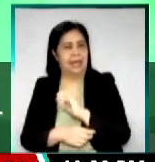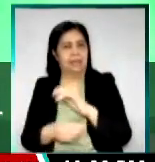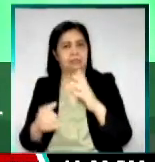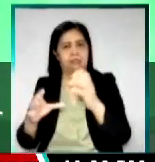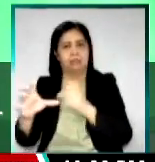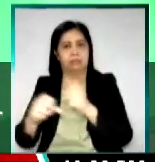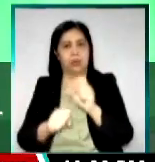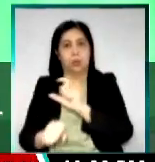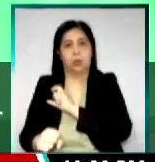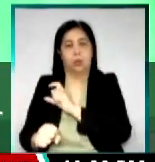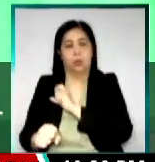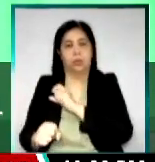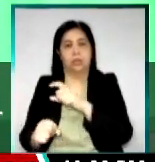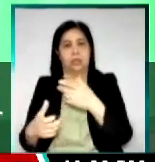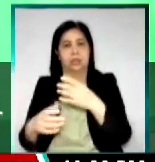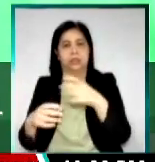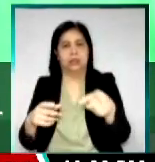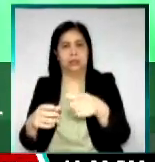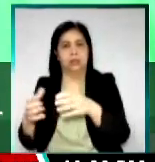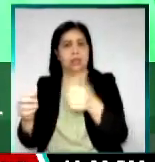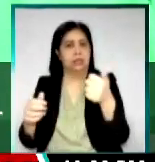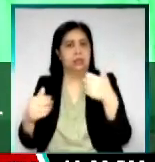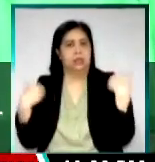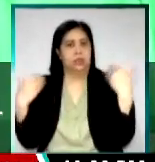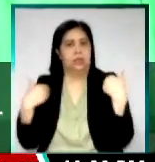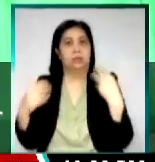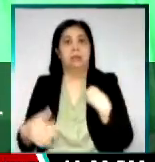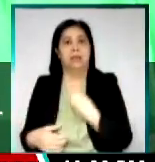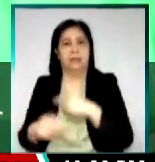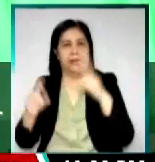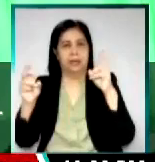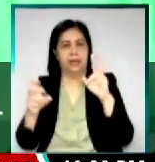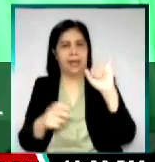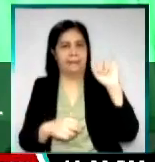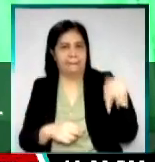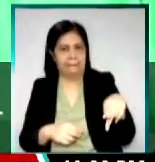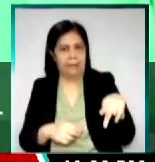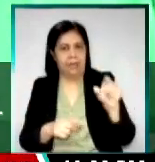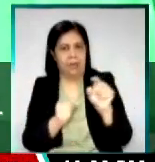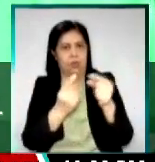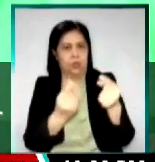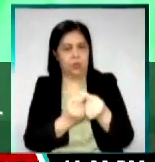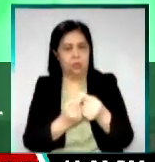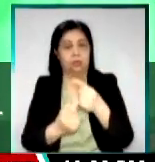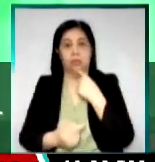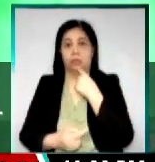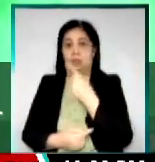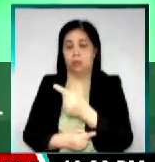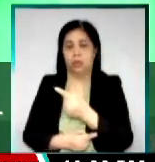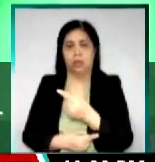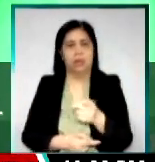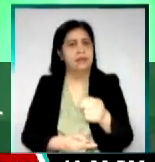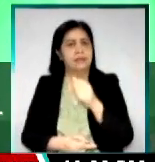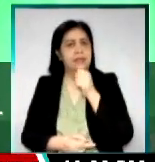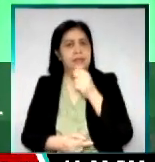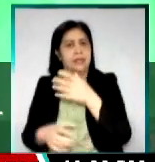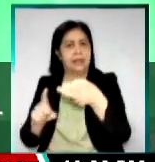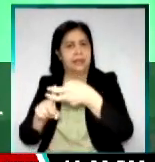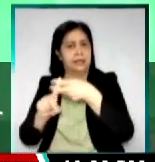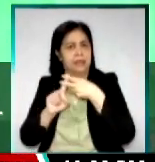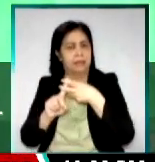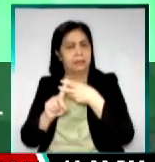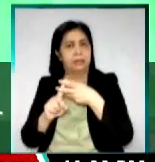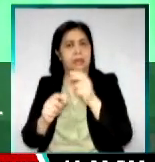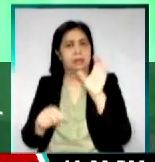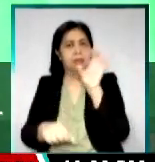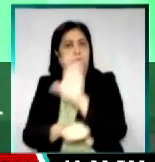militar sa kanya at ilang pang kabataang miyembro ng Indigenous People's Group. Gate niya, hindi sila kinidnap at pinipilit na